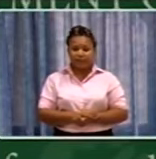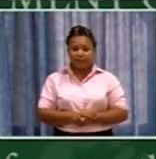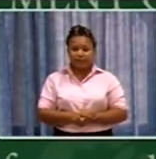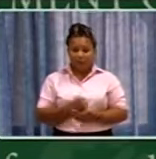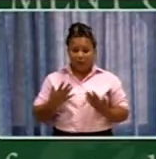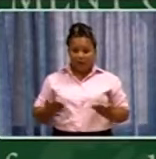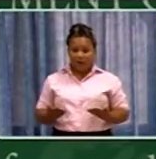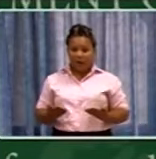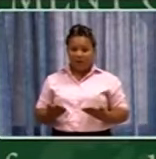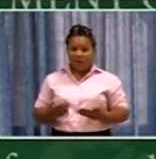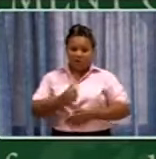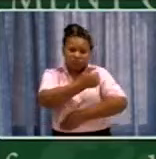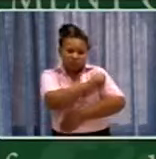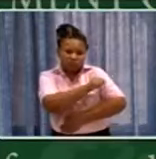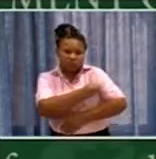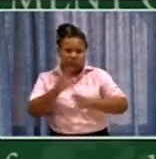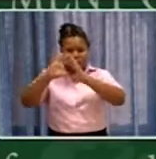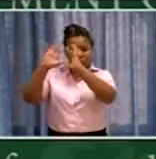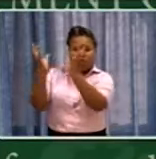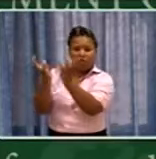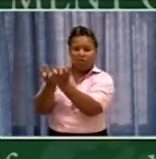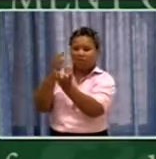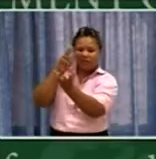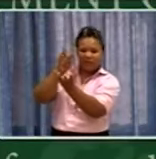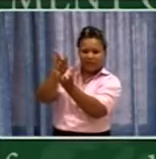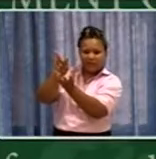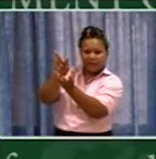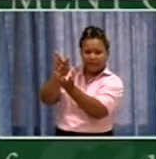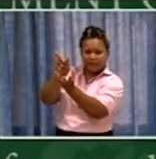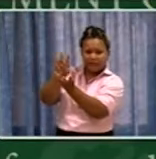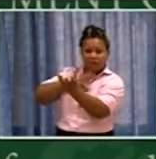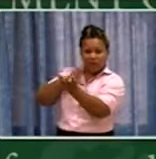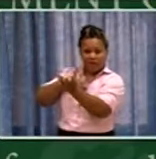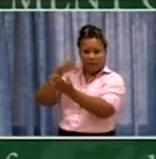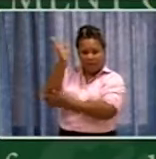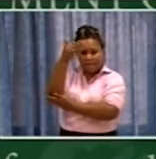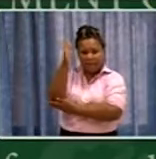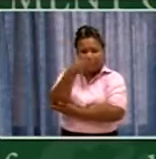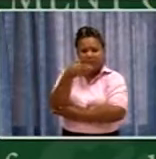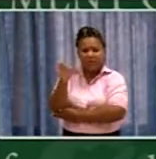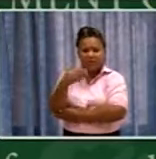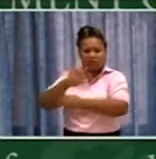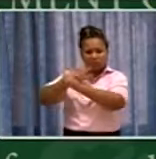Disons par exemple dit demain New Zealand n'a pas 10 tout caisse rapporté. Dimon ka